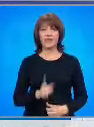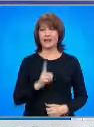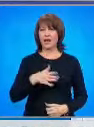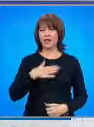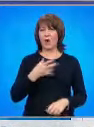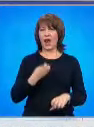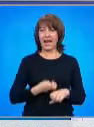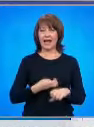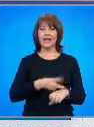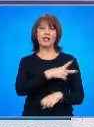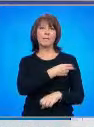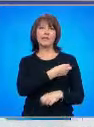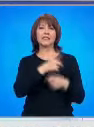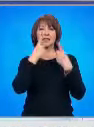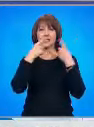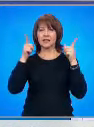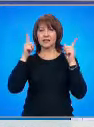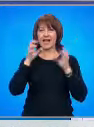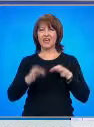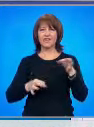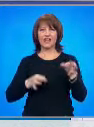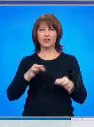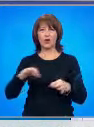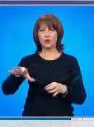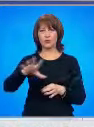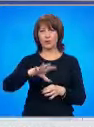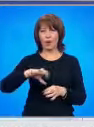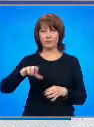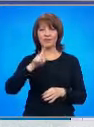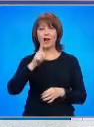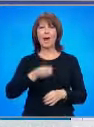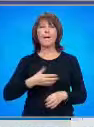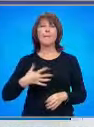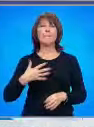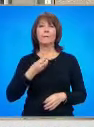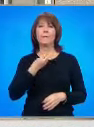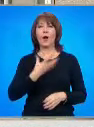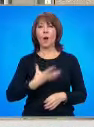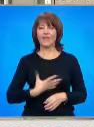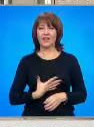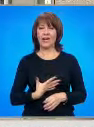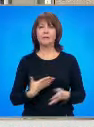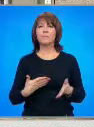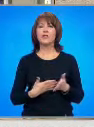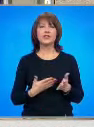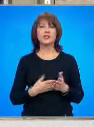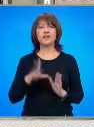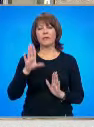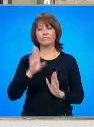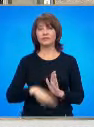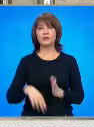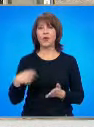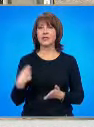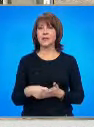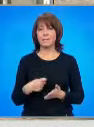Недоволство на лекари и медицински сестри в инфекциозното отделение на многопрофилната болница в Благоевград. Причината е изключително ниското заплащане